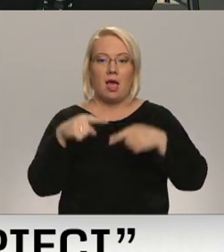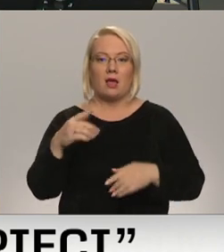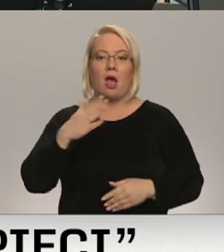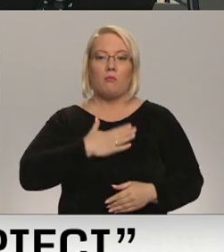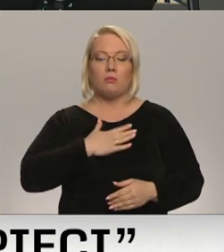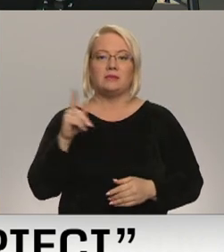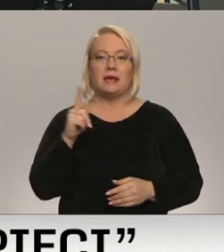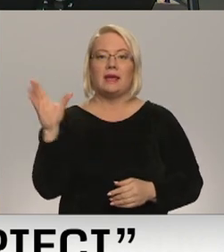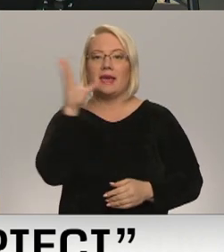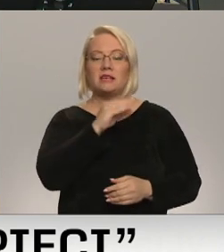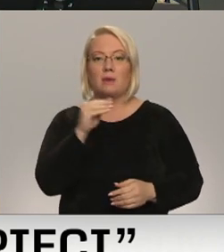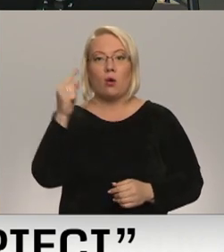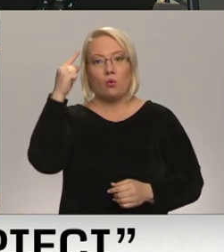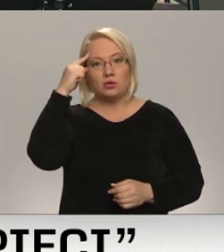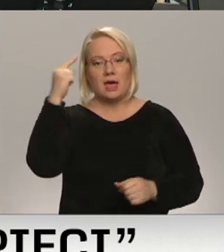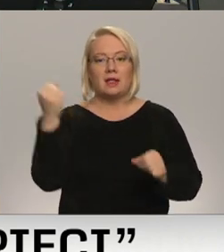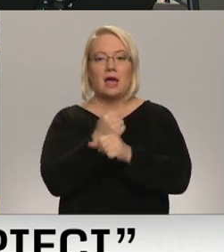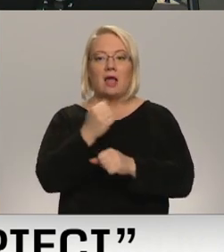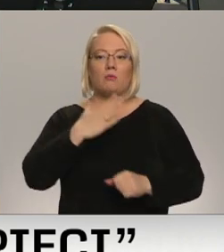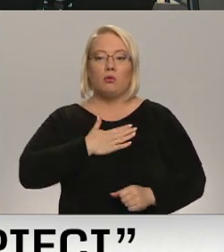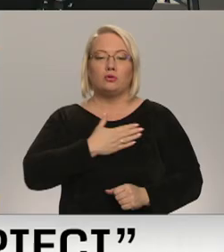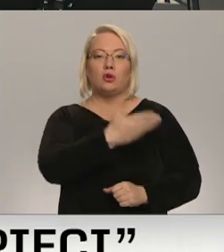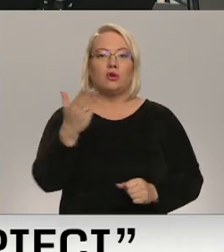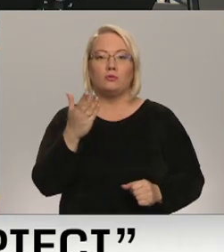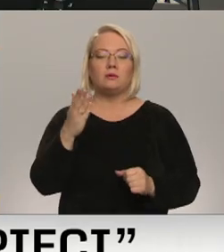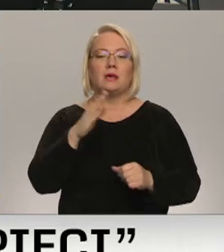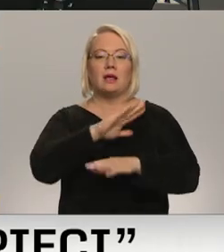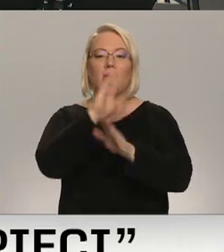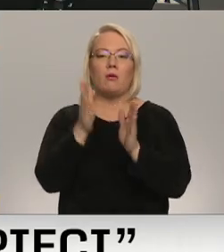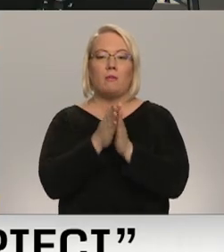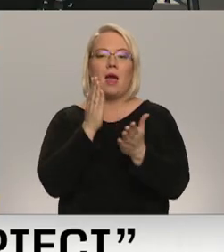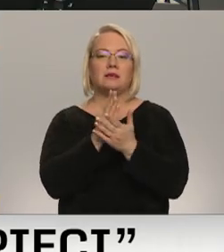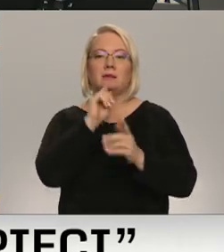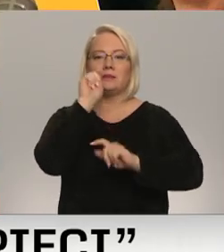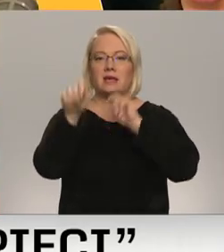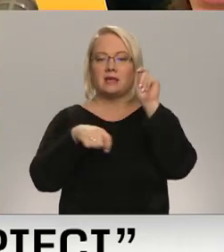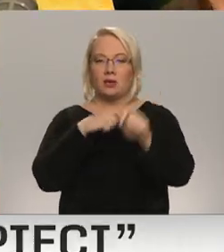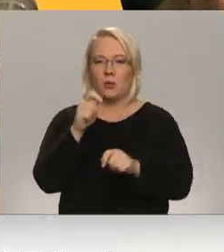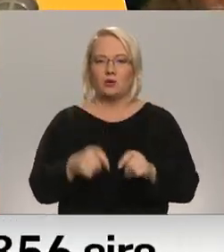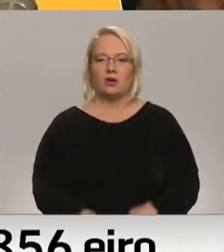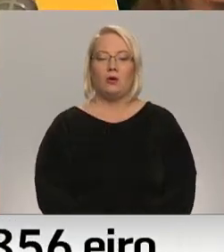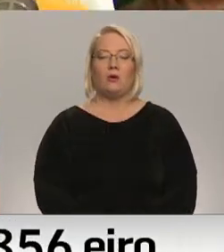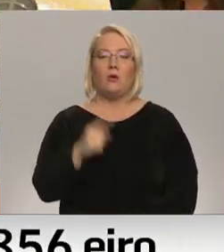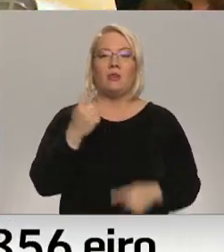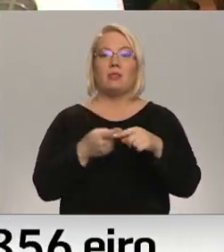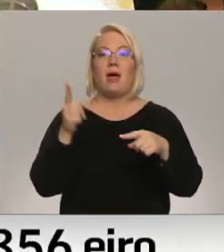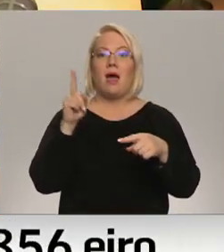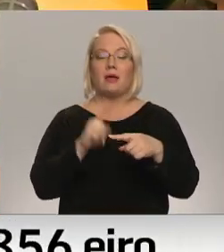ir iespēja uzzināt gan mums, gan jums, cik tad līdz šim kopā esam saziedojuši. Un